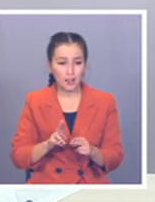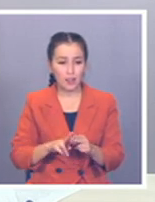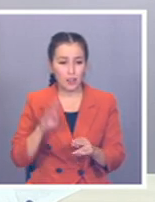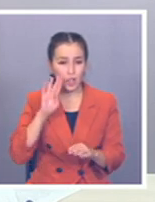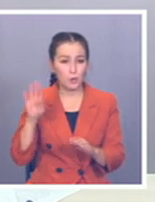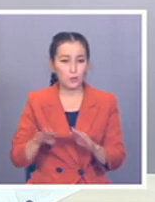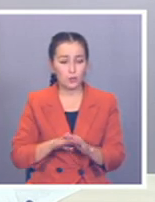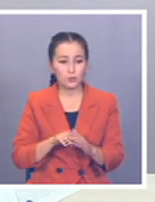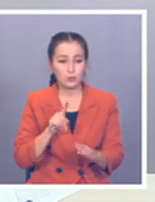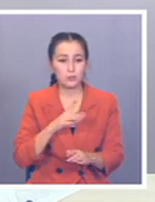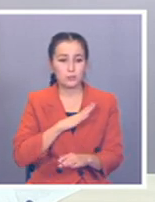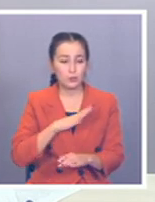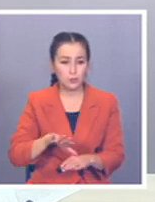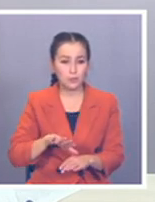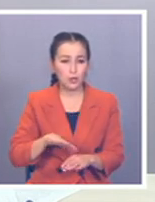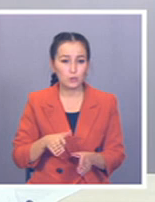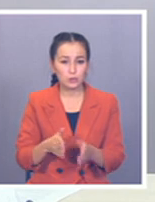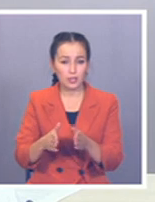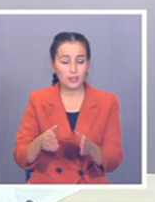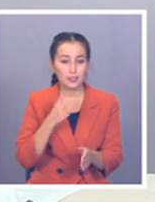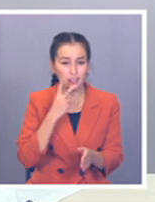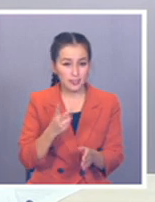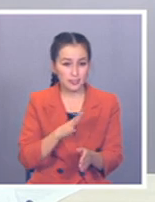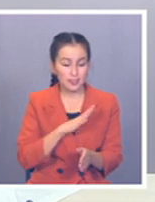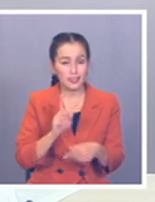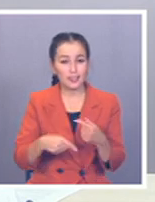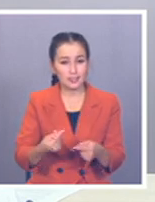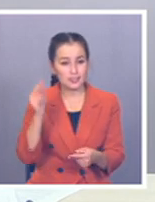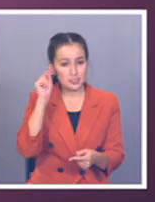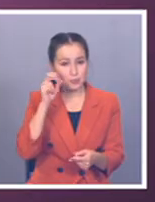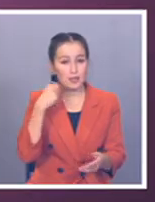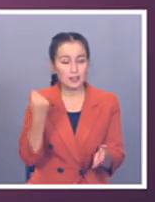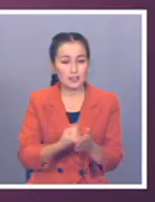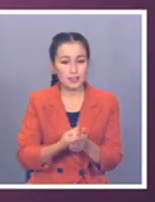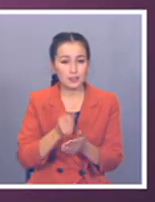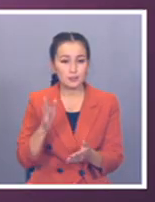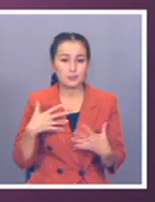болмау жолдарын қарастырдық. Келесі сабаққа дейін сау болыңыздар!